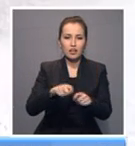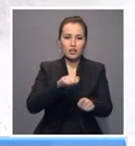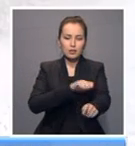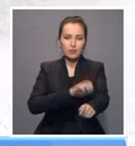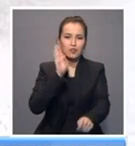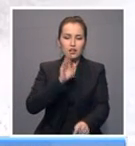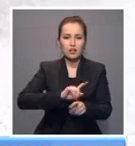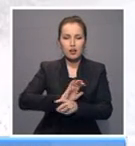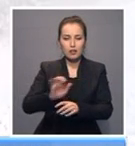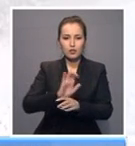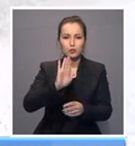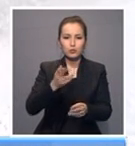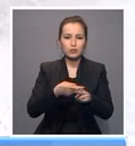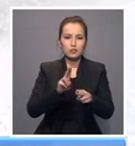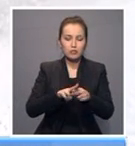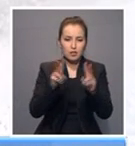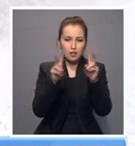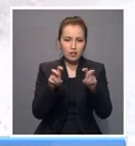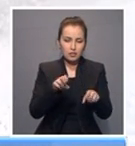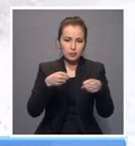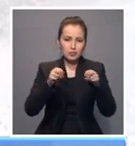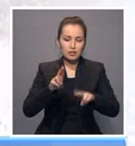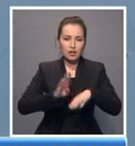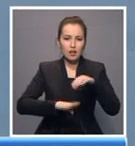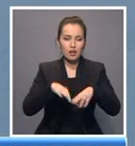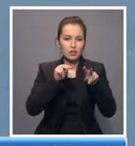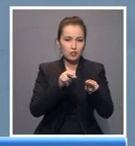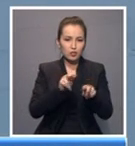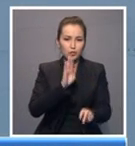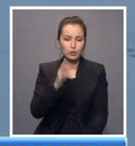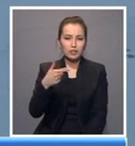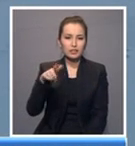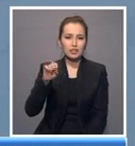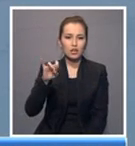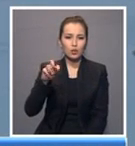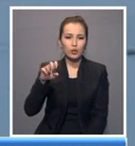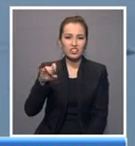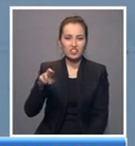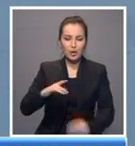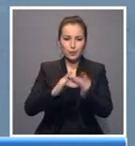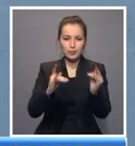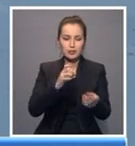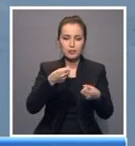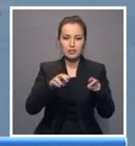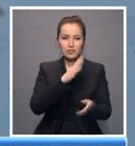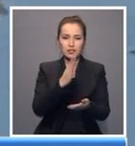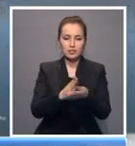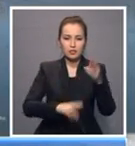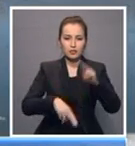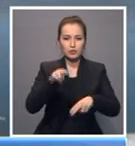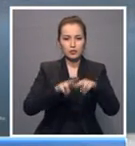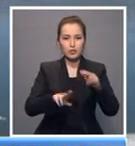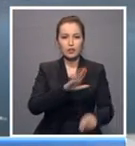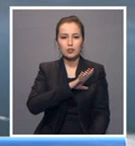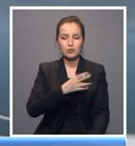көлемінде. Мамандар судың жайылуын қадағалап, сараптама жасап отыру үшін арнайы гидрологиялық бекеттер құрылғанын айтты. Ертістің қос қапталында тұратын